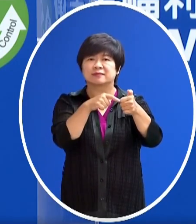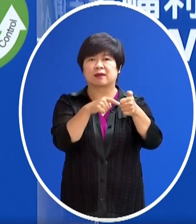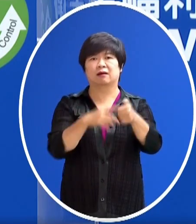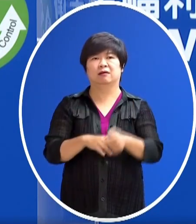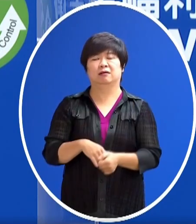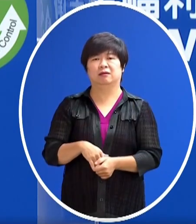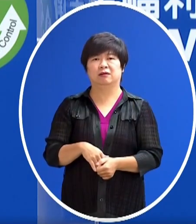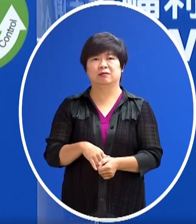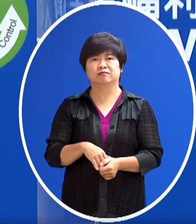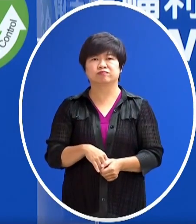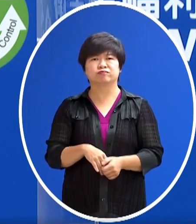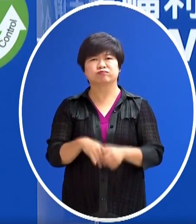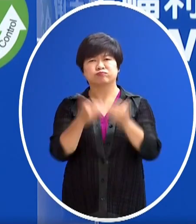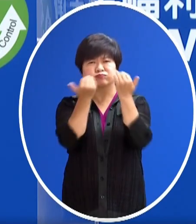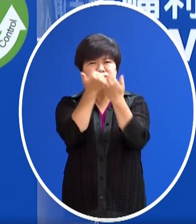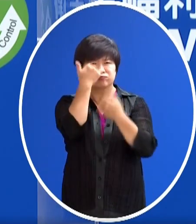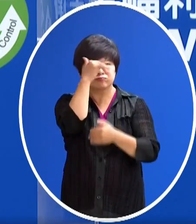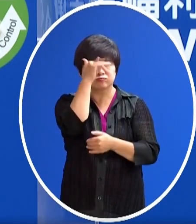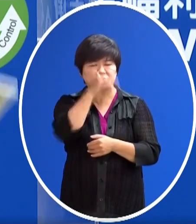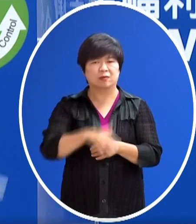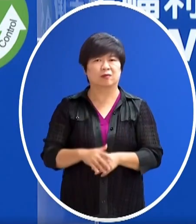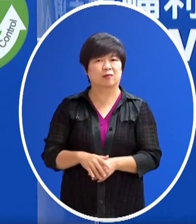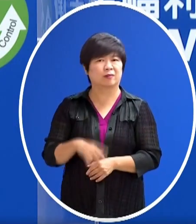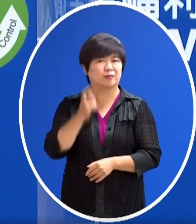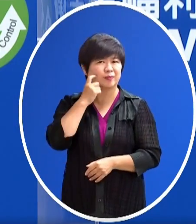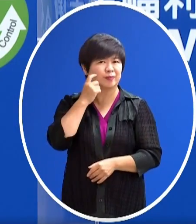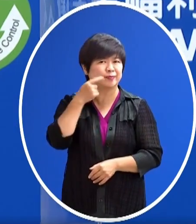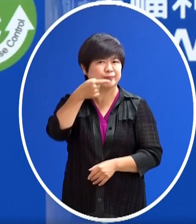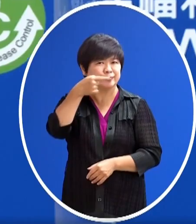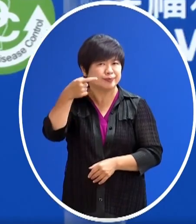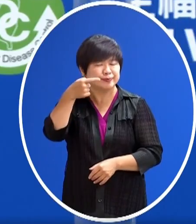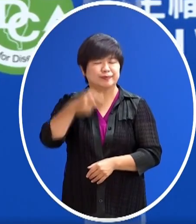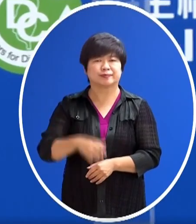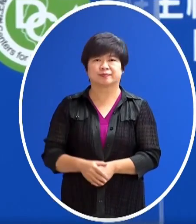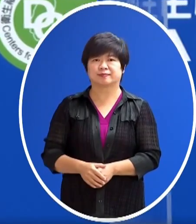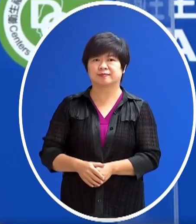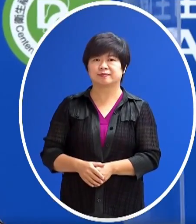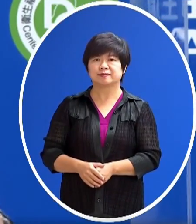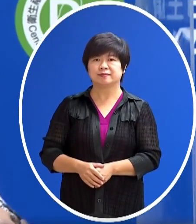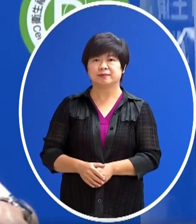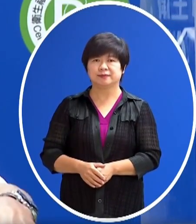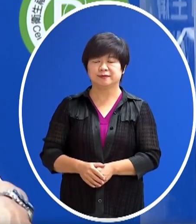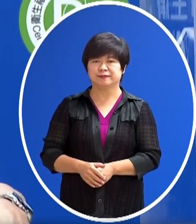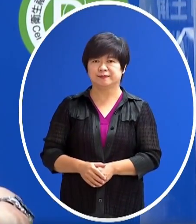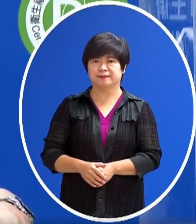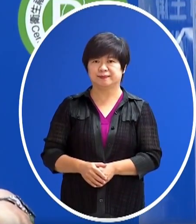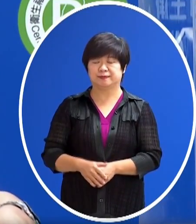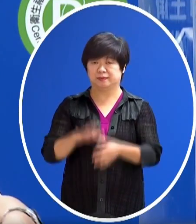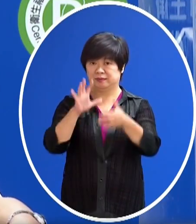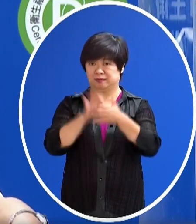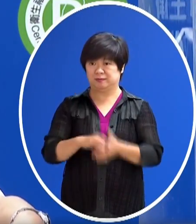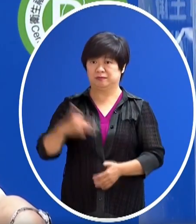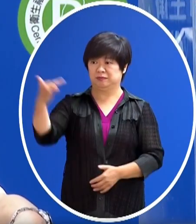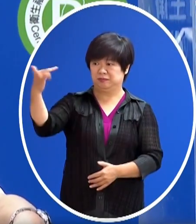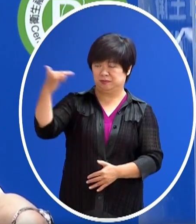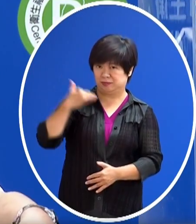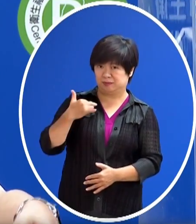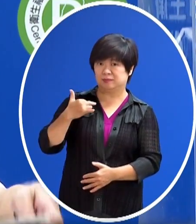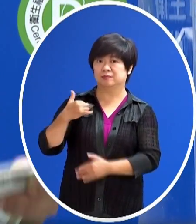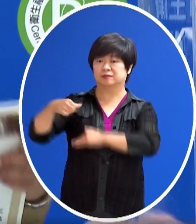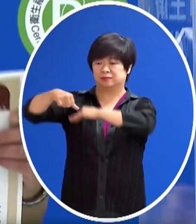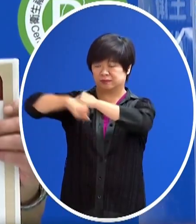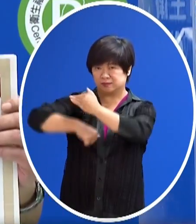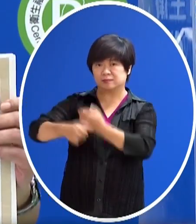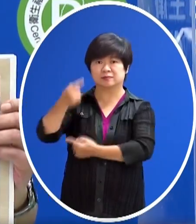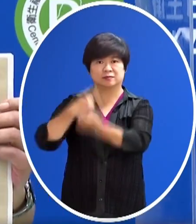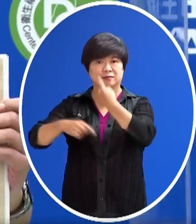的。好，所以我们看看就这里面的筛检结果，所以我们在这样的策略上来看，假如入境筛检的阴